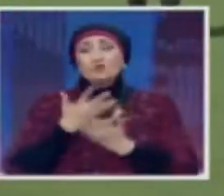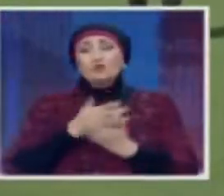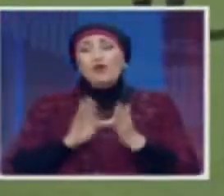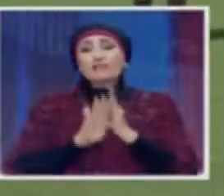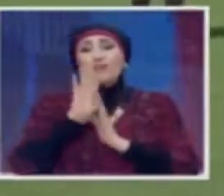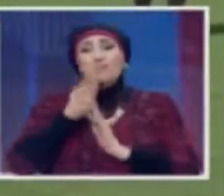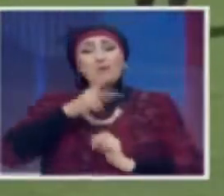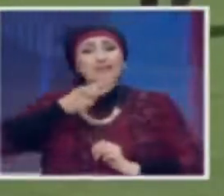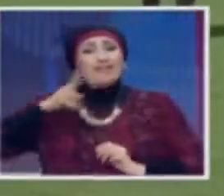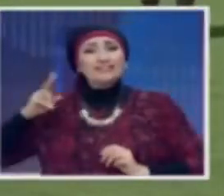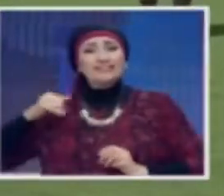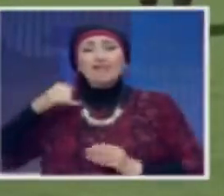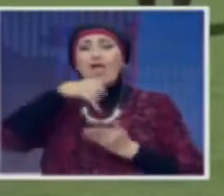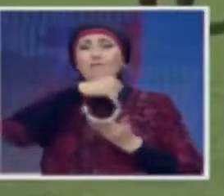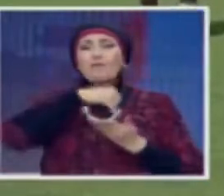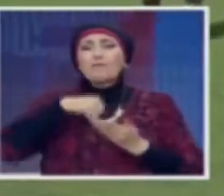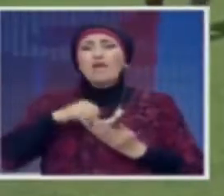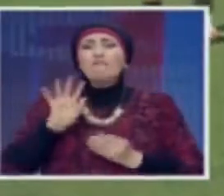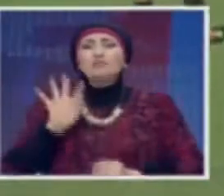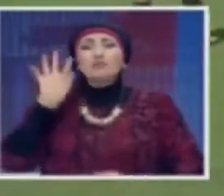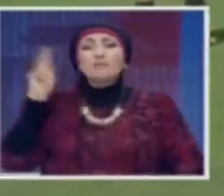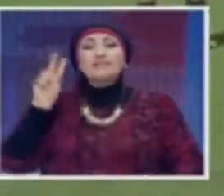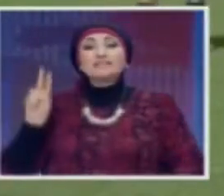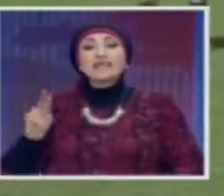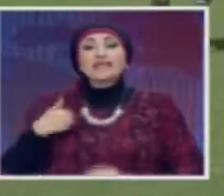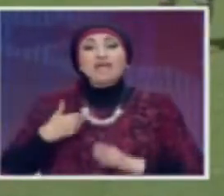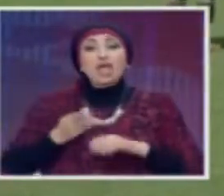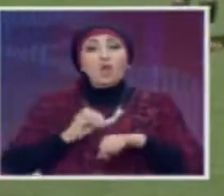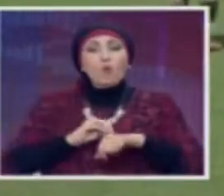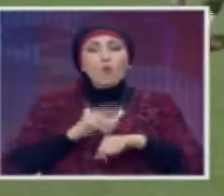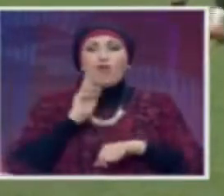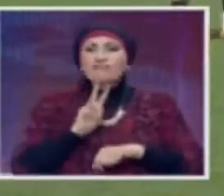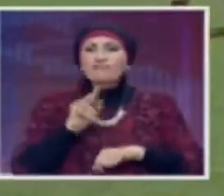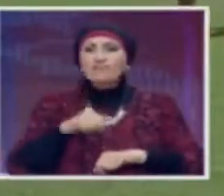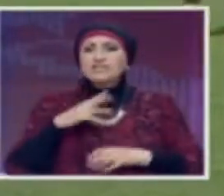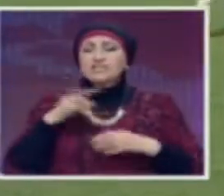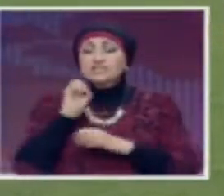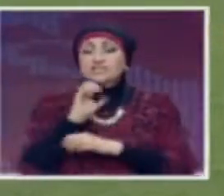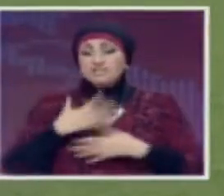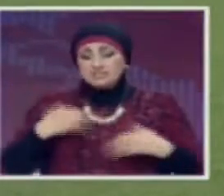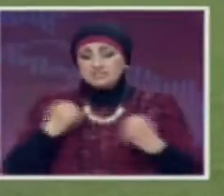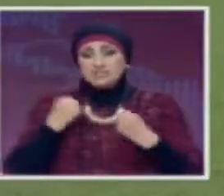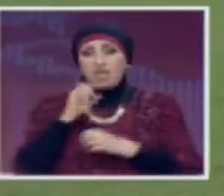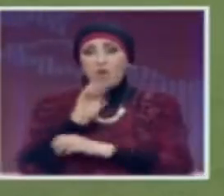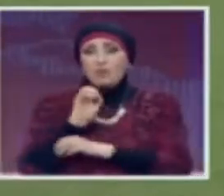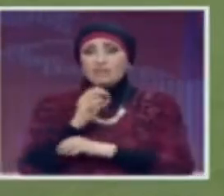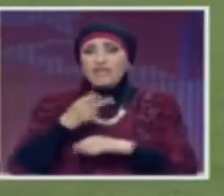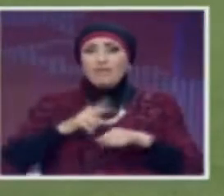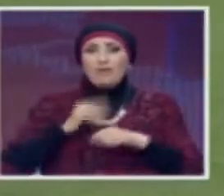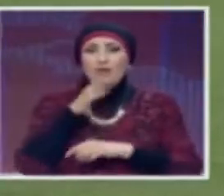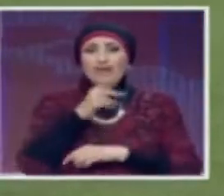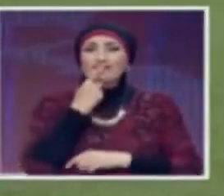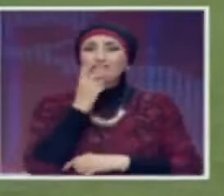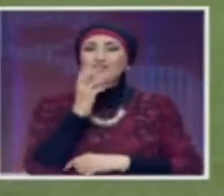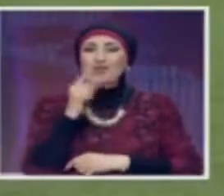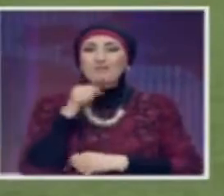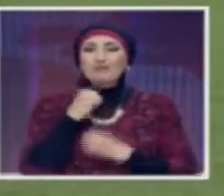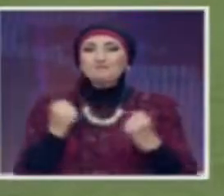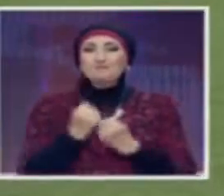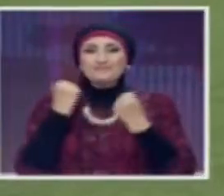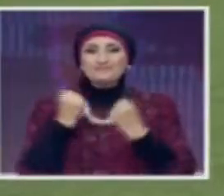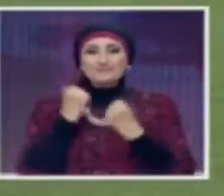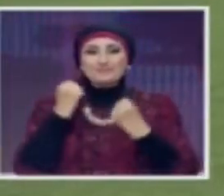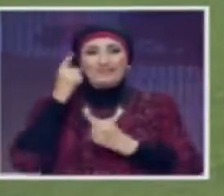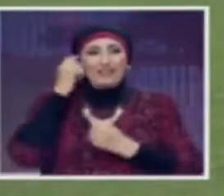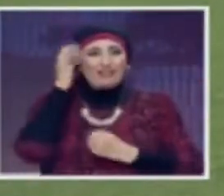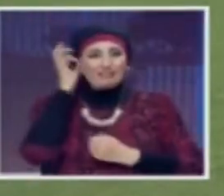في كافه انحاء محافظه شمال سيناء، طالت قطاعات الصحه والتعليم حتى وصلت الى هؤلاء الشباب ليرسخ ويؤكد فكره